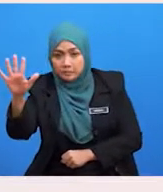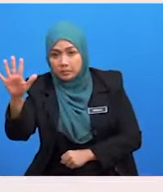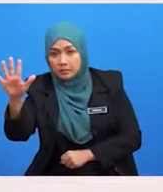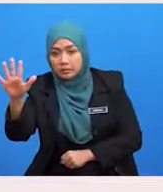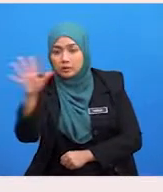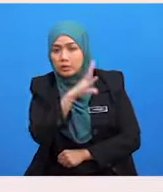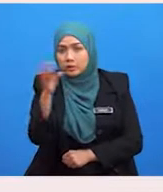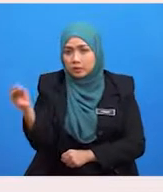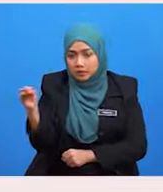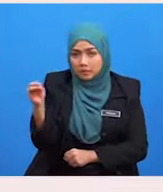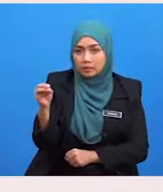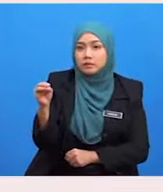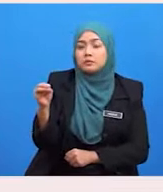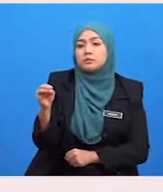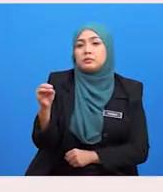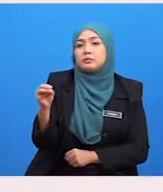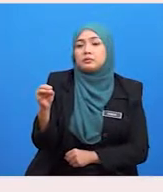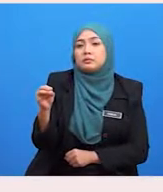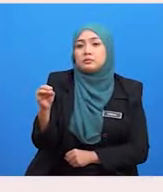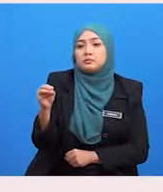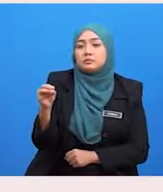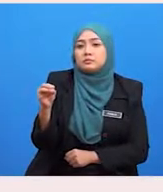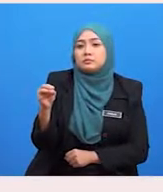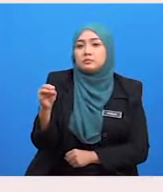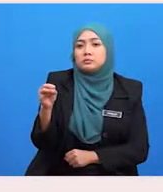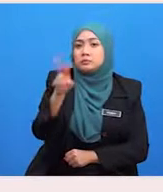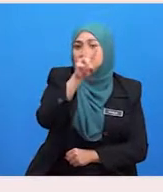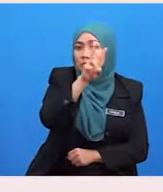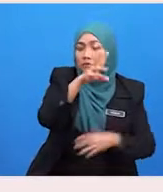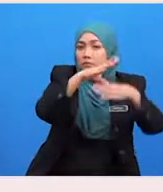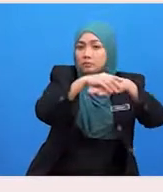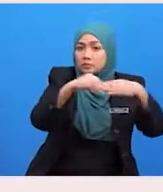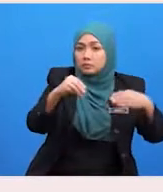RM6,435 dan susut nilai terkumpul kenderaan pula ialah